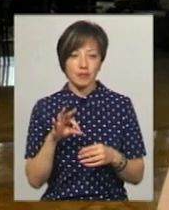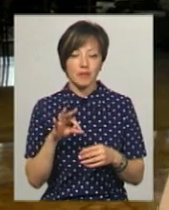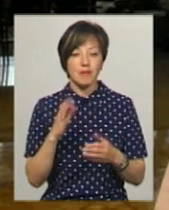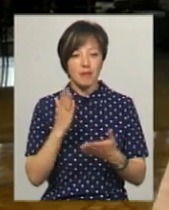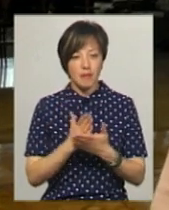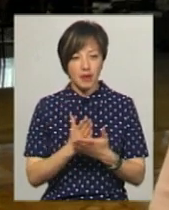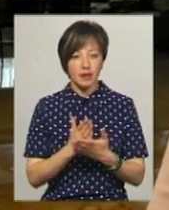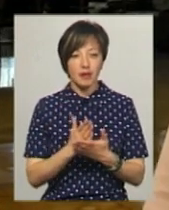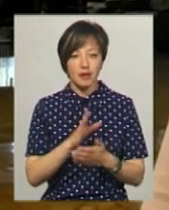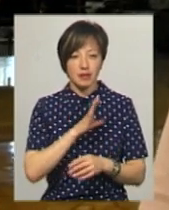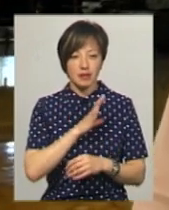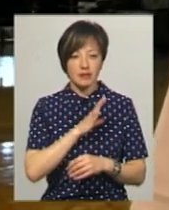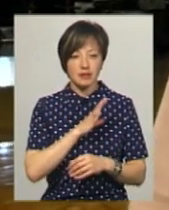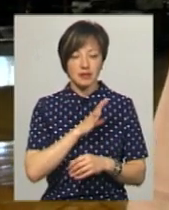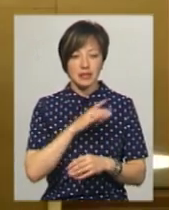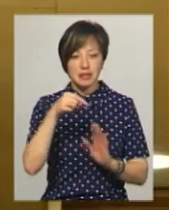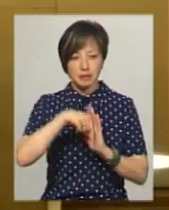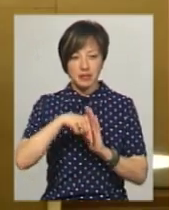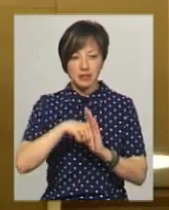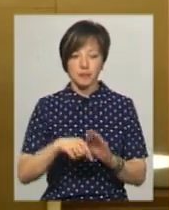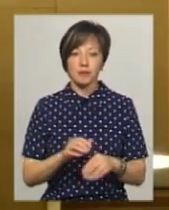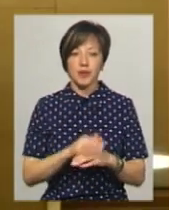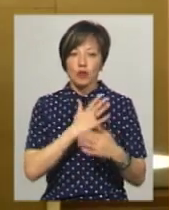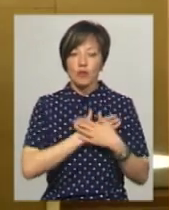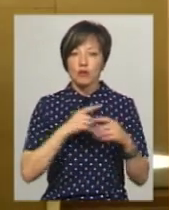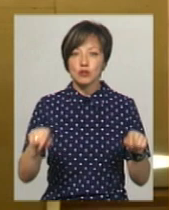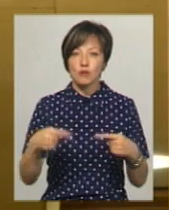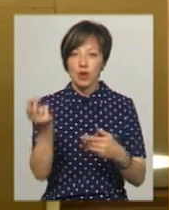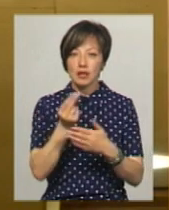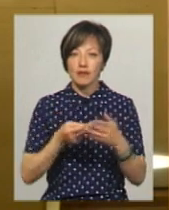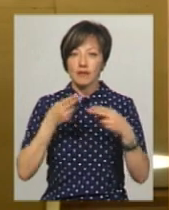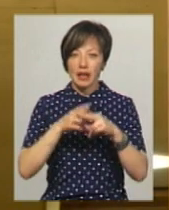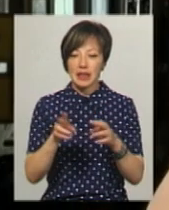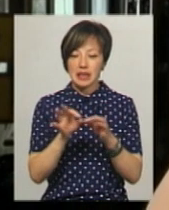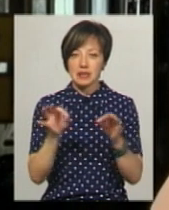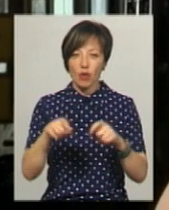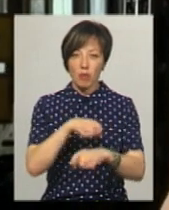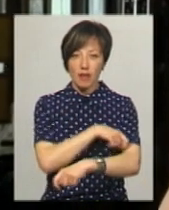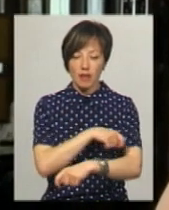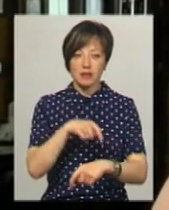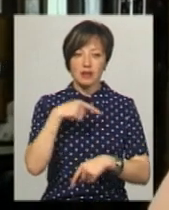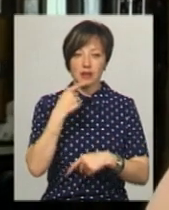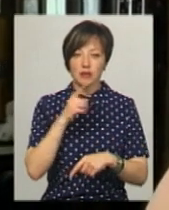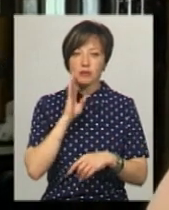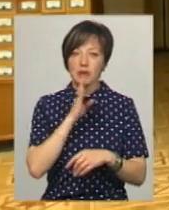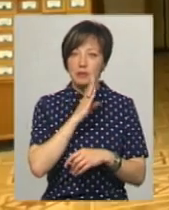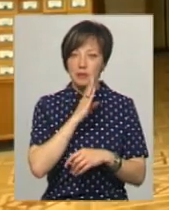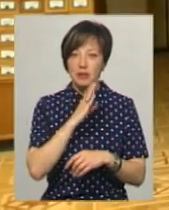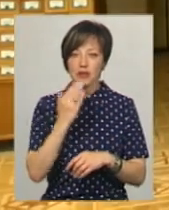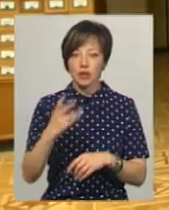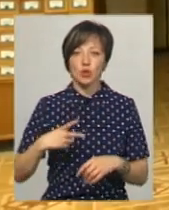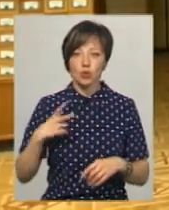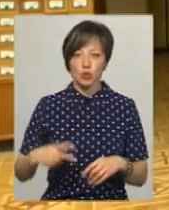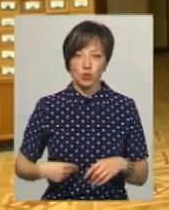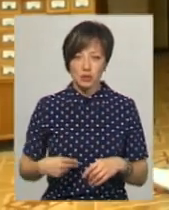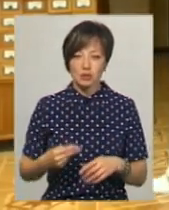вже якийсь зміст. Любов до створення картин у техніці нетканий гобелен, говорить Ірина Ільїна. Її